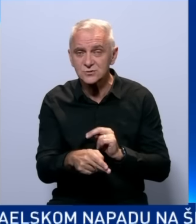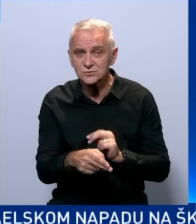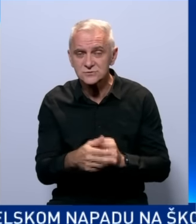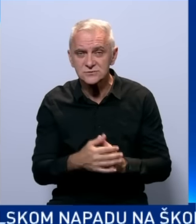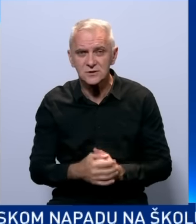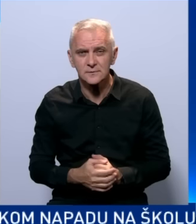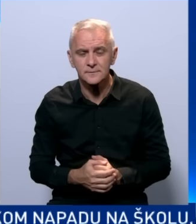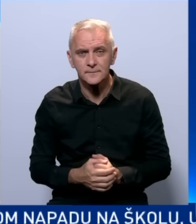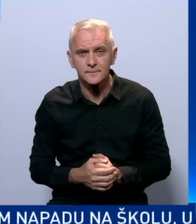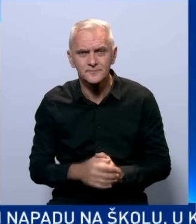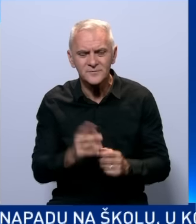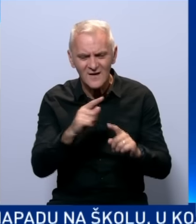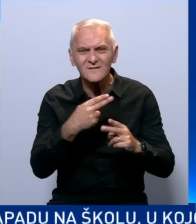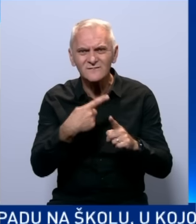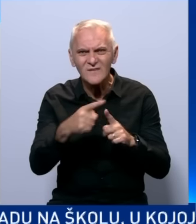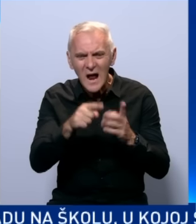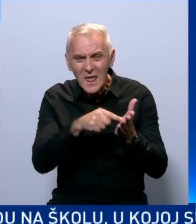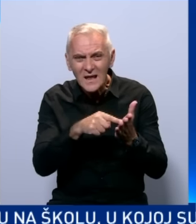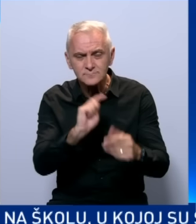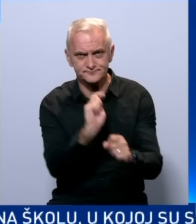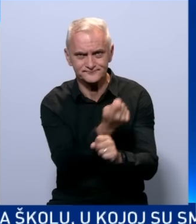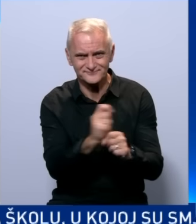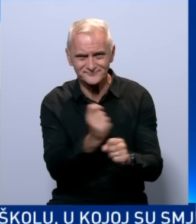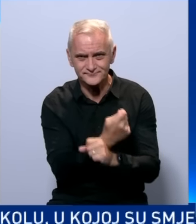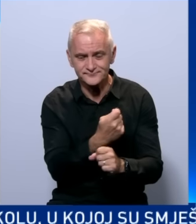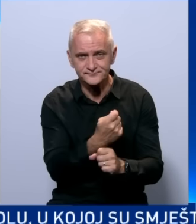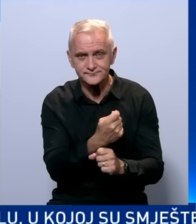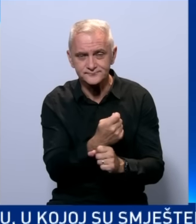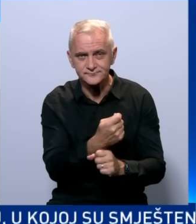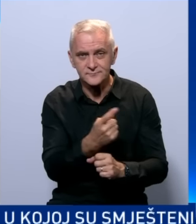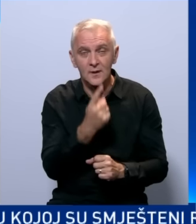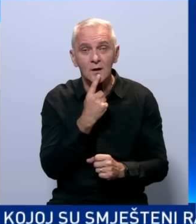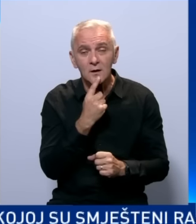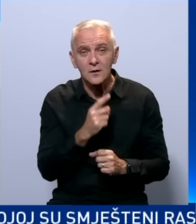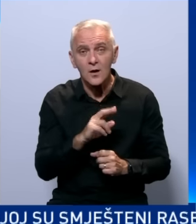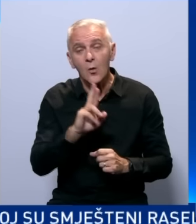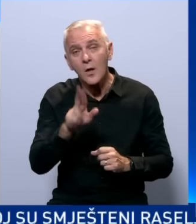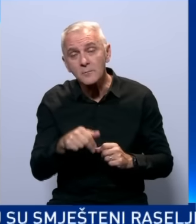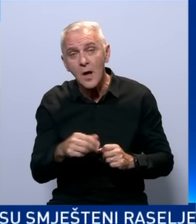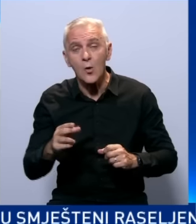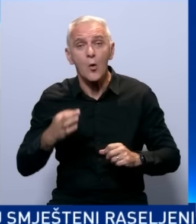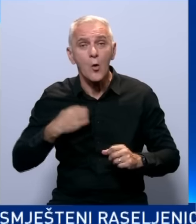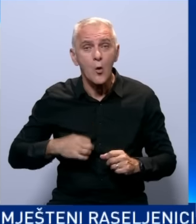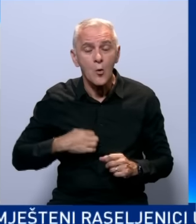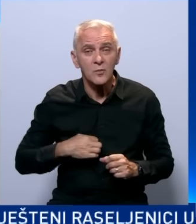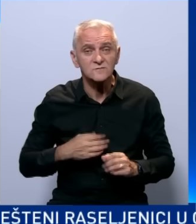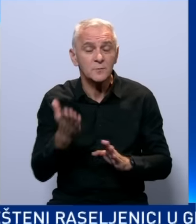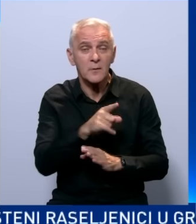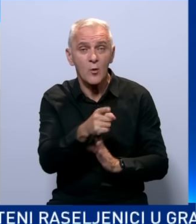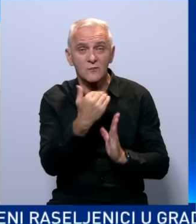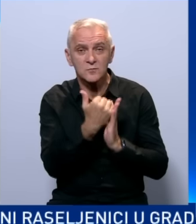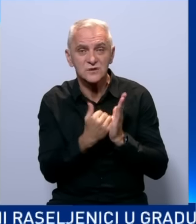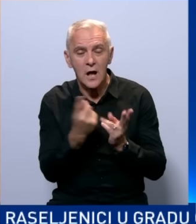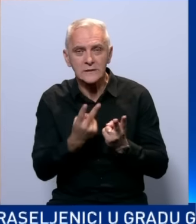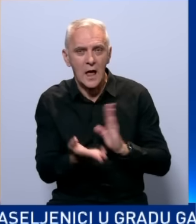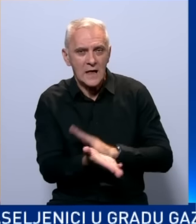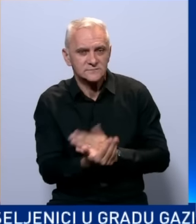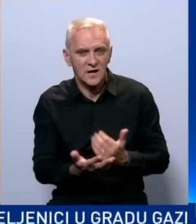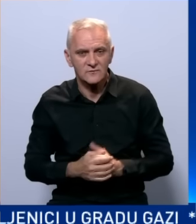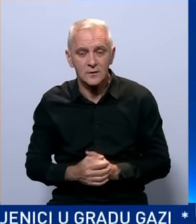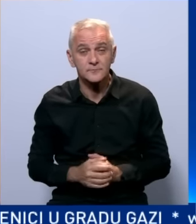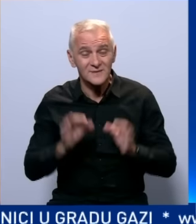zapravo otklonila nedostatke koji su omogućavali licima koja su imala određene obaveze prema tom zakonu da ih izbjegavaju.